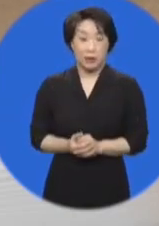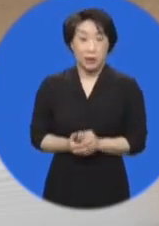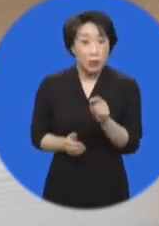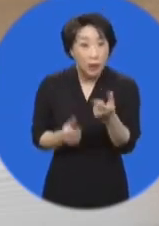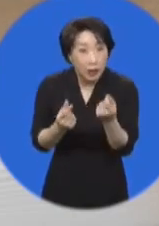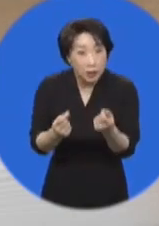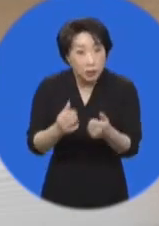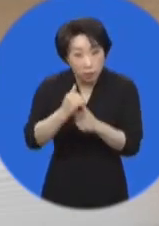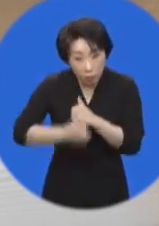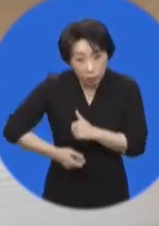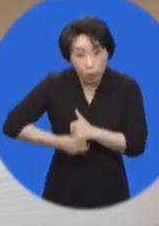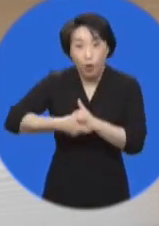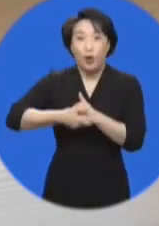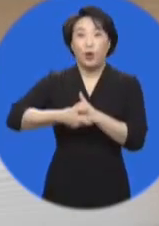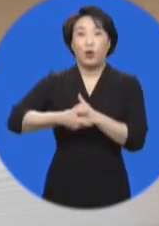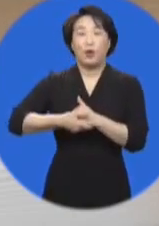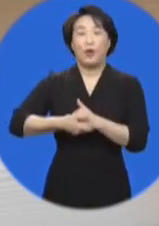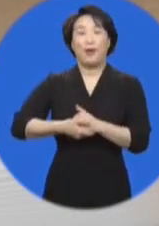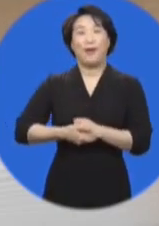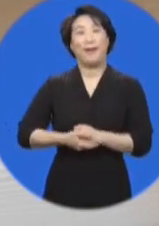이렇게 섬겨주신대요.